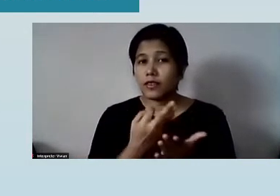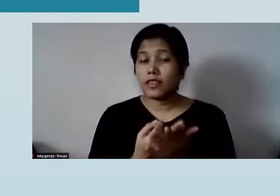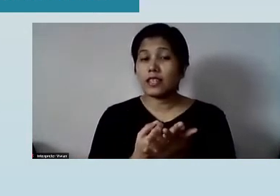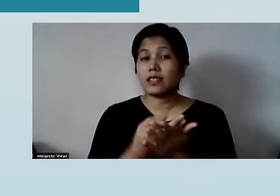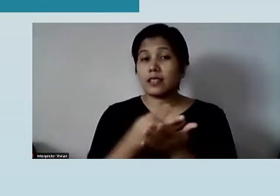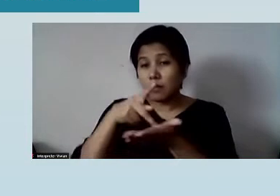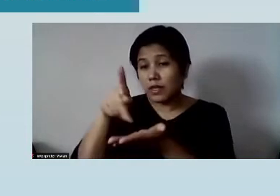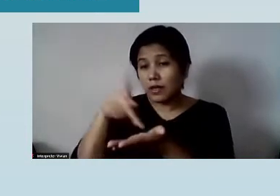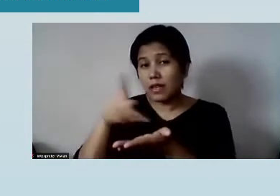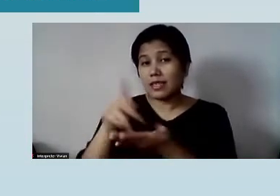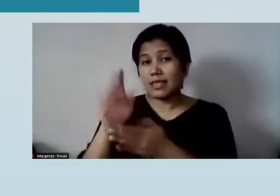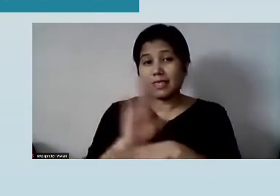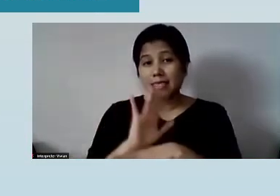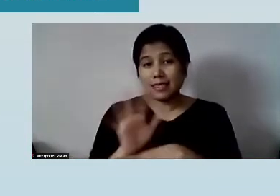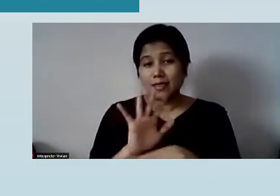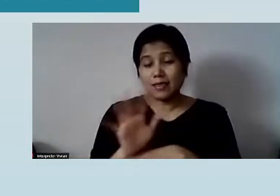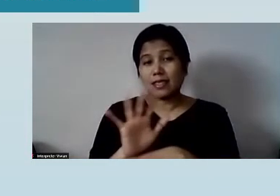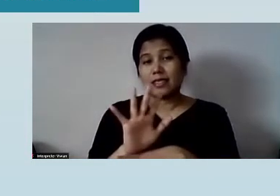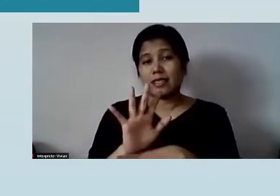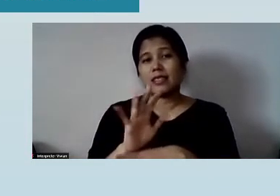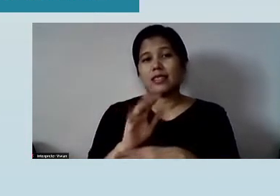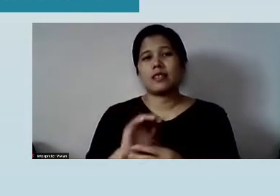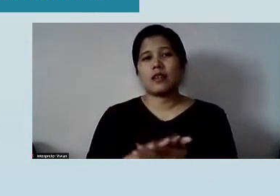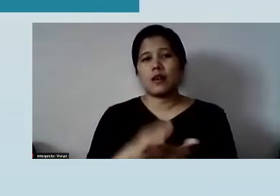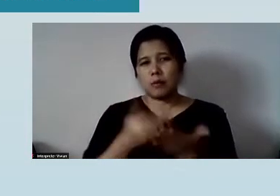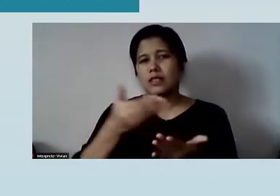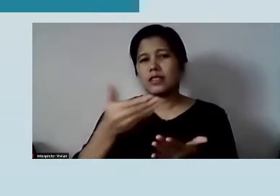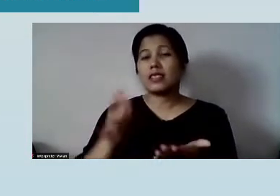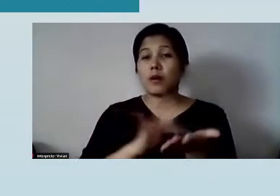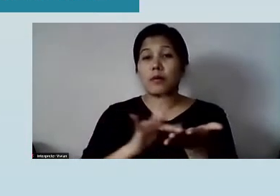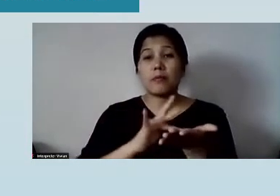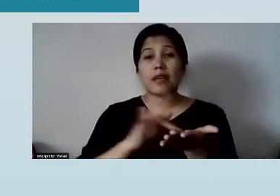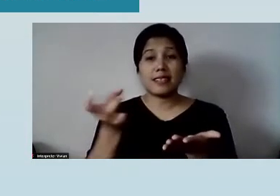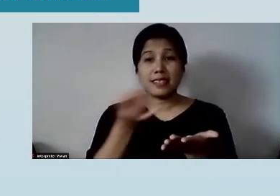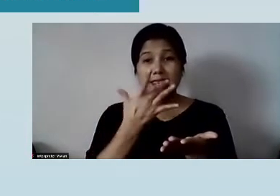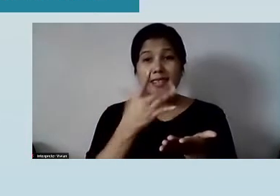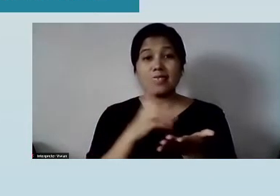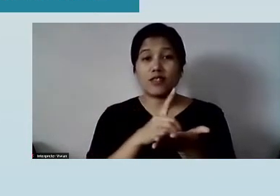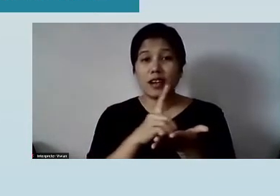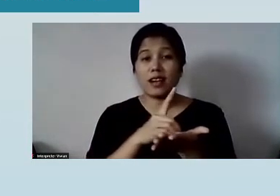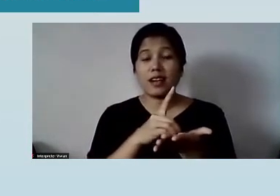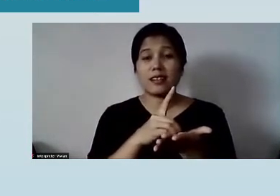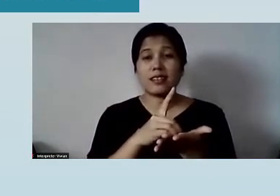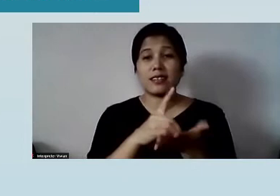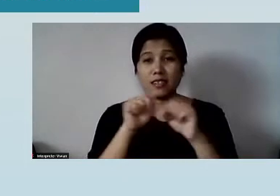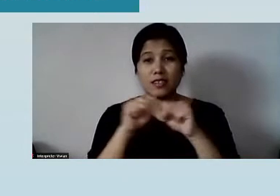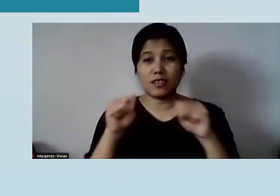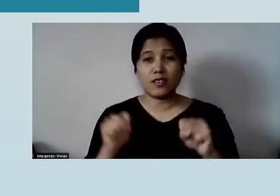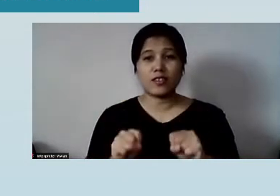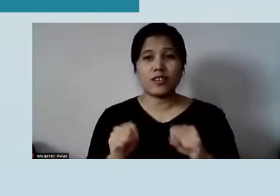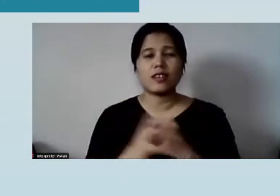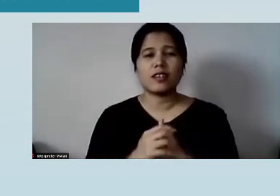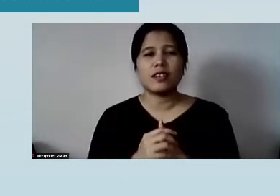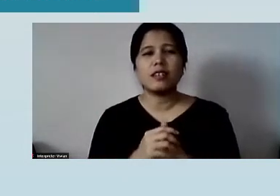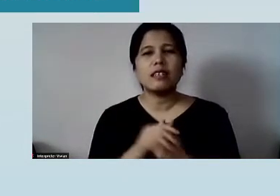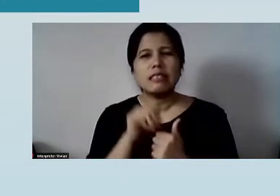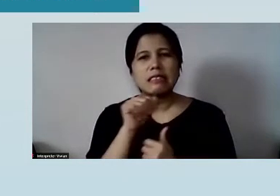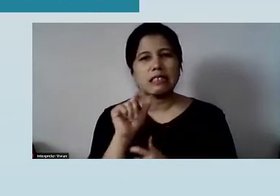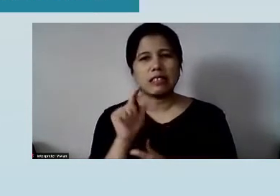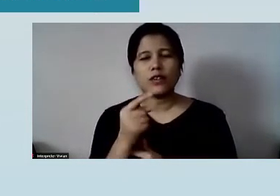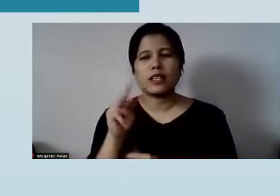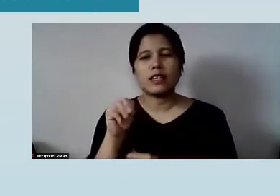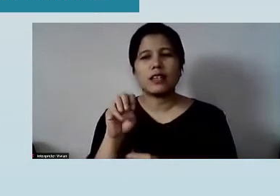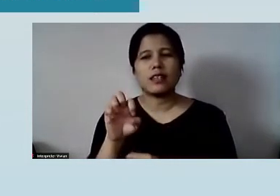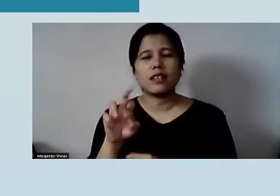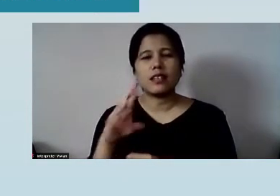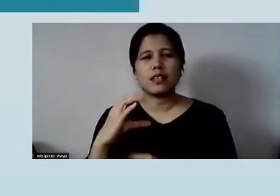mga theaters, purchase of medicines, no? Hindi lang po, for example, ang mercury rug, isa sample